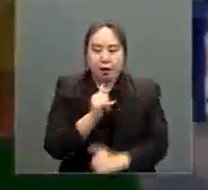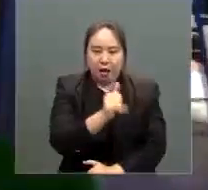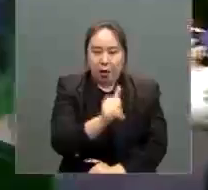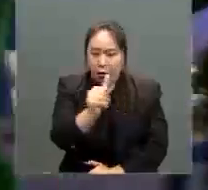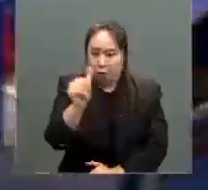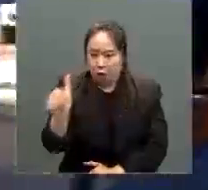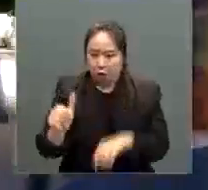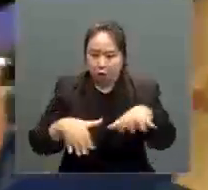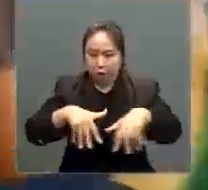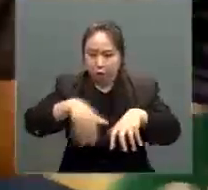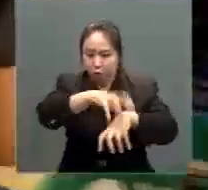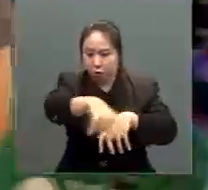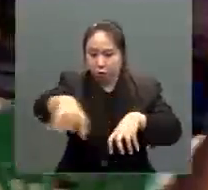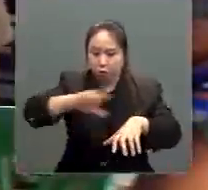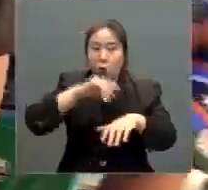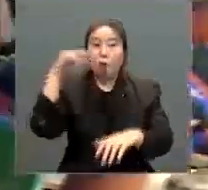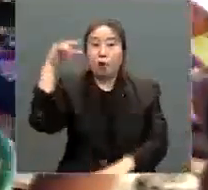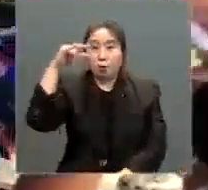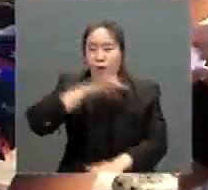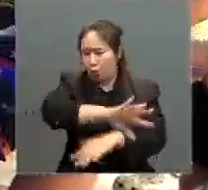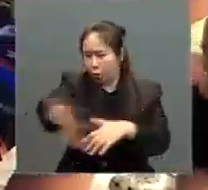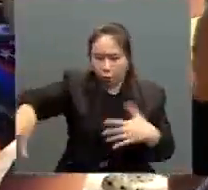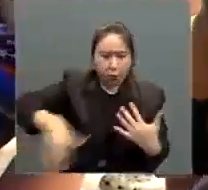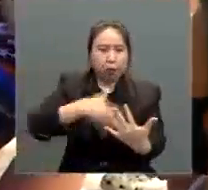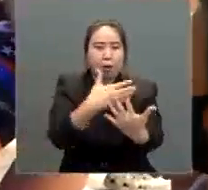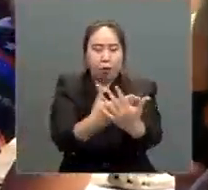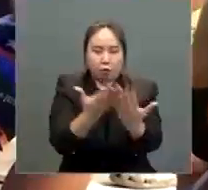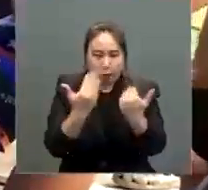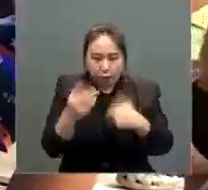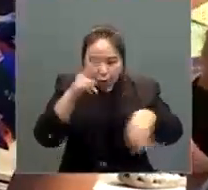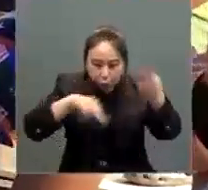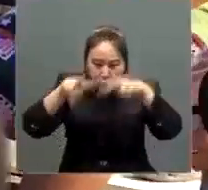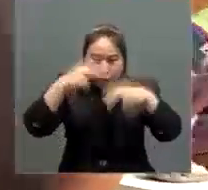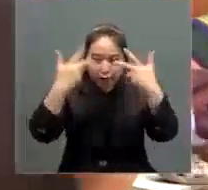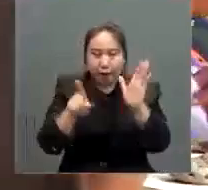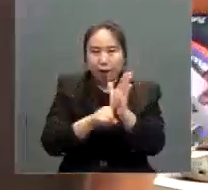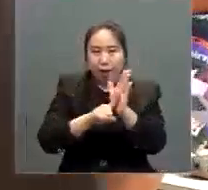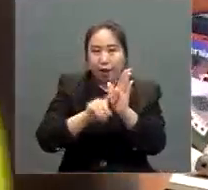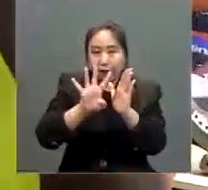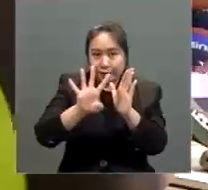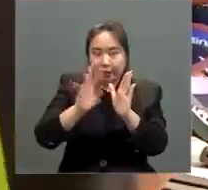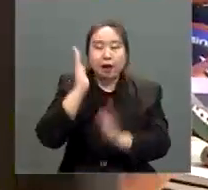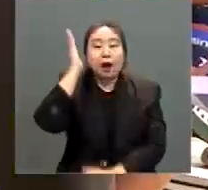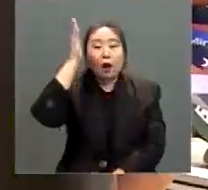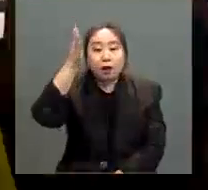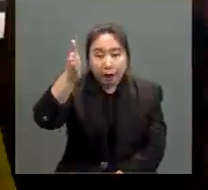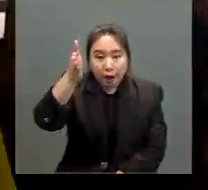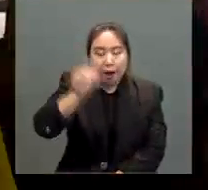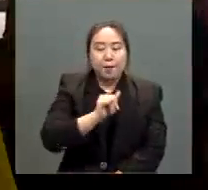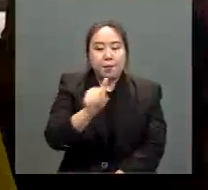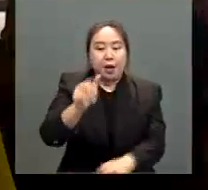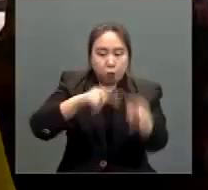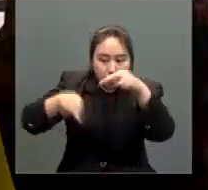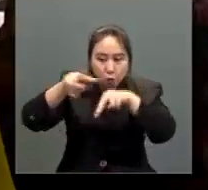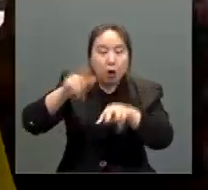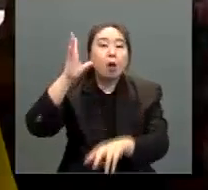ครอบคลุมพื้นที่ของดอนเมืองทั้งหมดนะครับเบื้องต้นเนี่ยตรวจคัดกรองพื้นที่ไปแล้ว4ครั้งครั้งต่อไปจะลงพื้นที่ไปตรวจใน